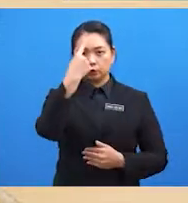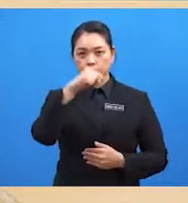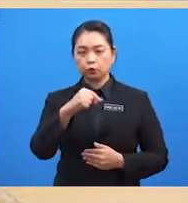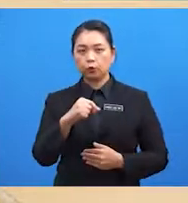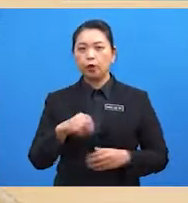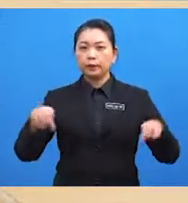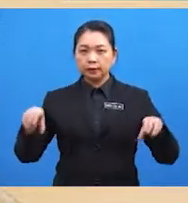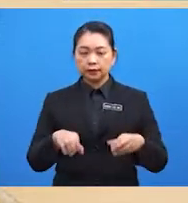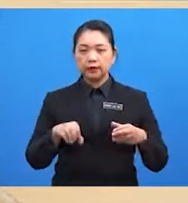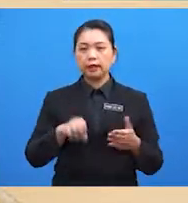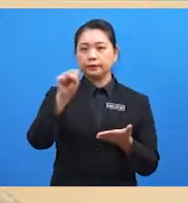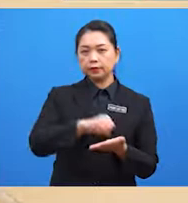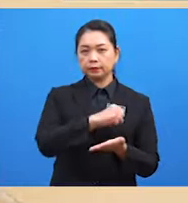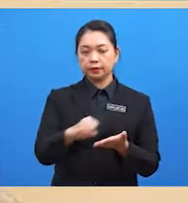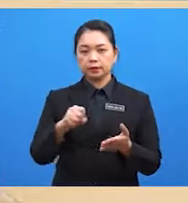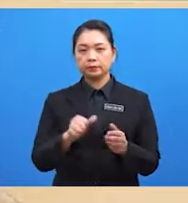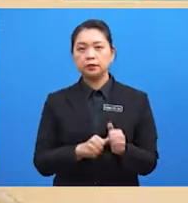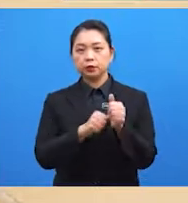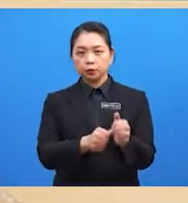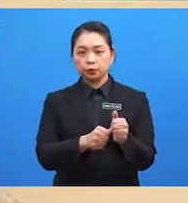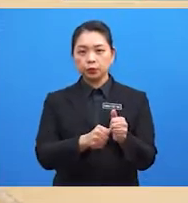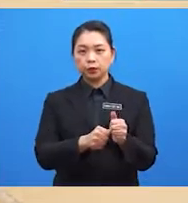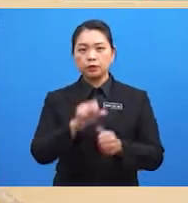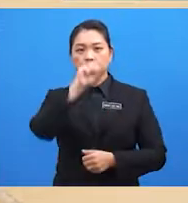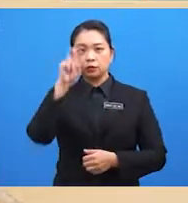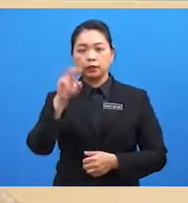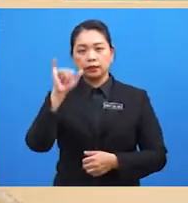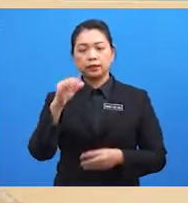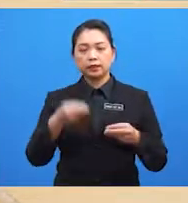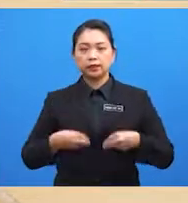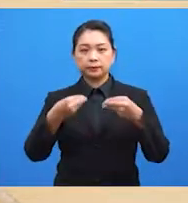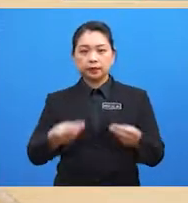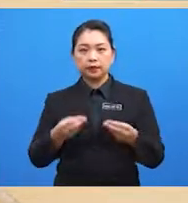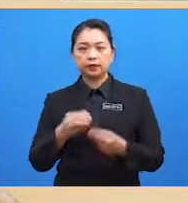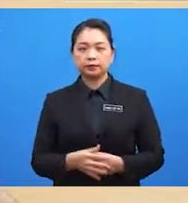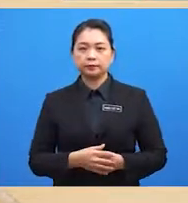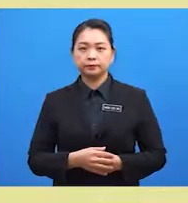mencipta syair berdasarkan soalan yang dikemukakan.